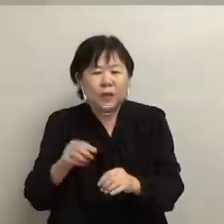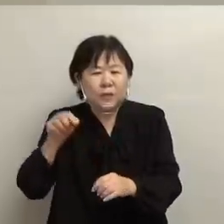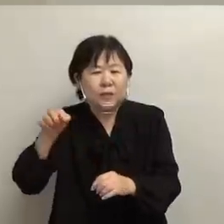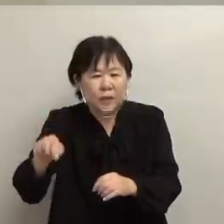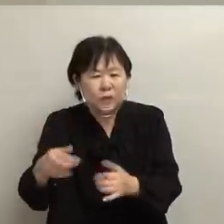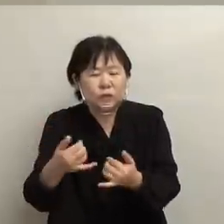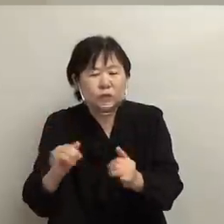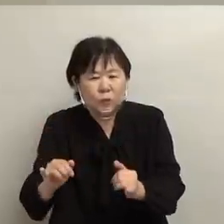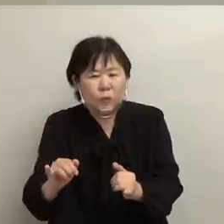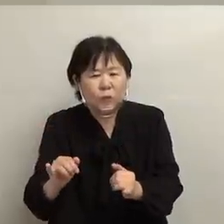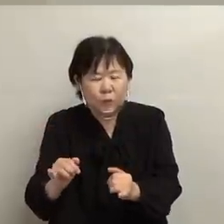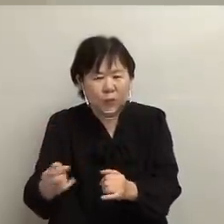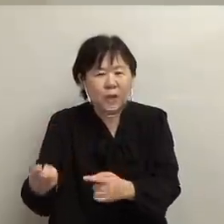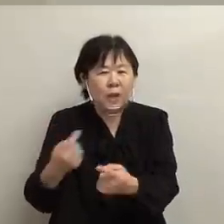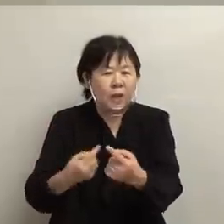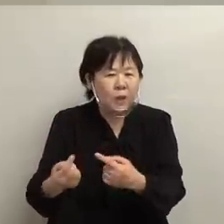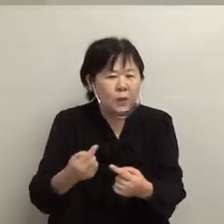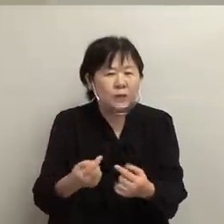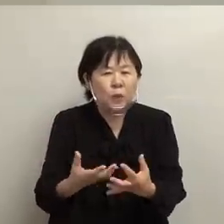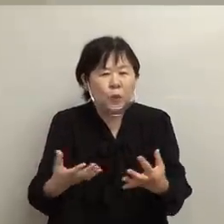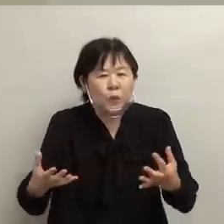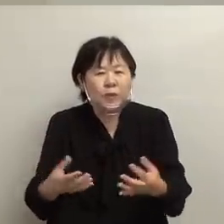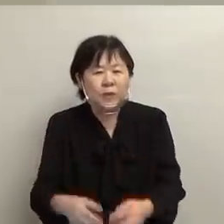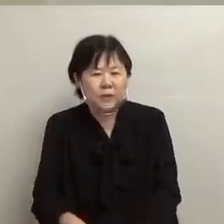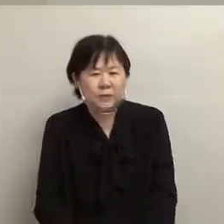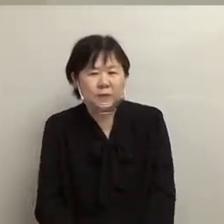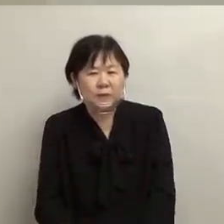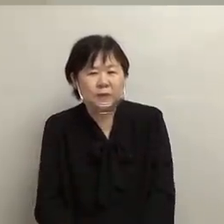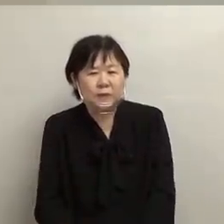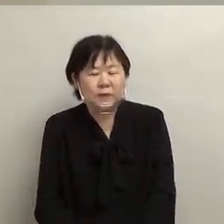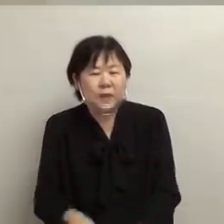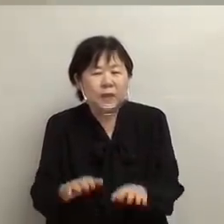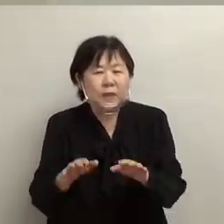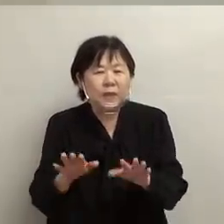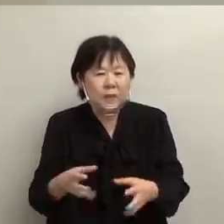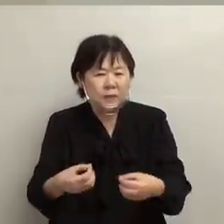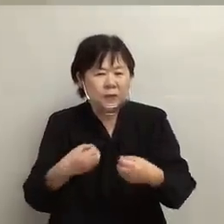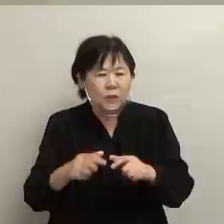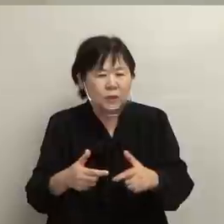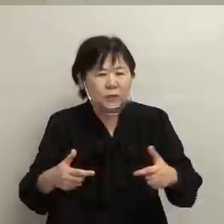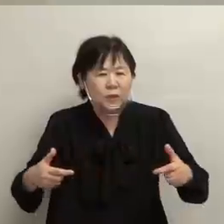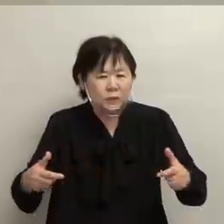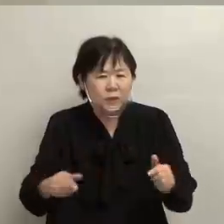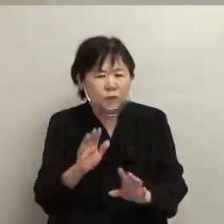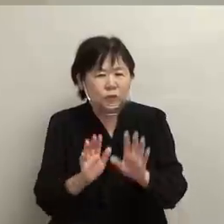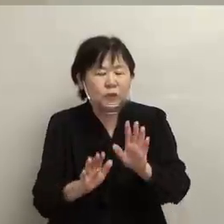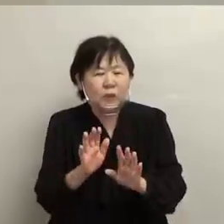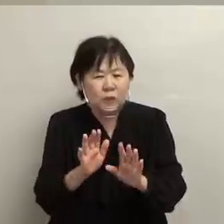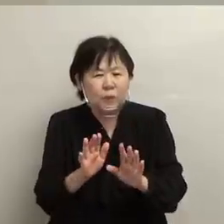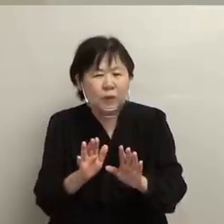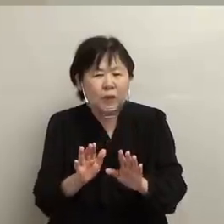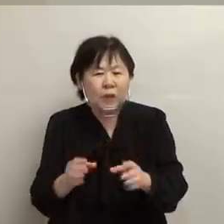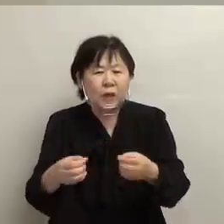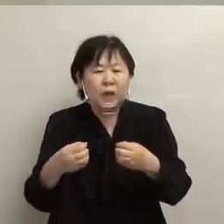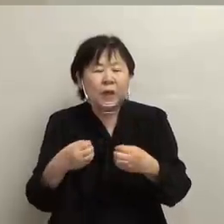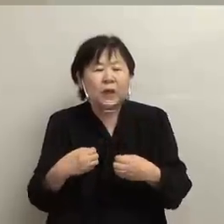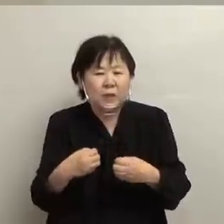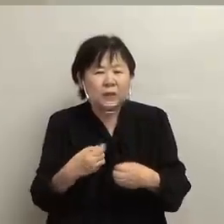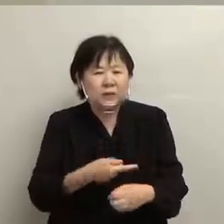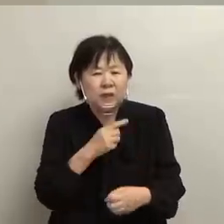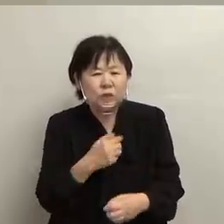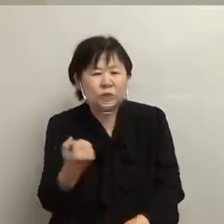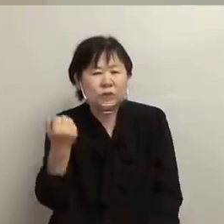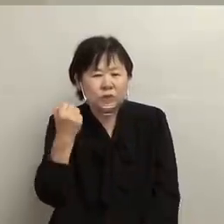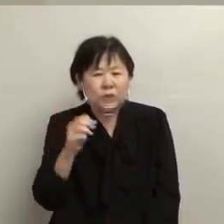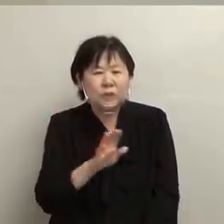状況です子ですね圏内犬がここです現在の感染拡大の波は感染力の強い出る高くの